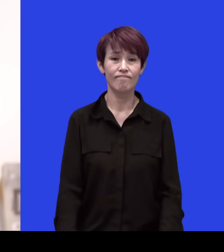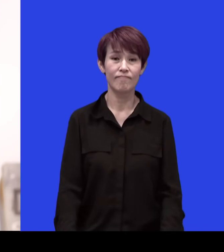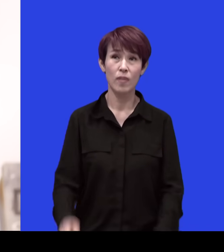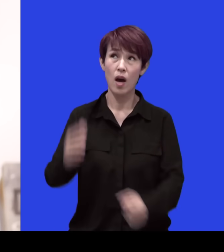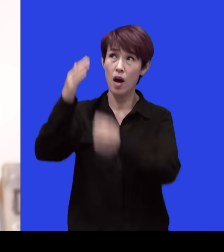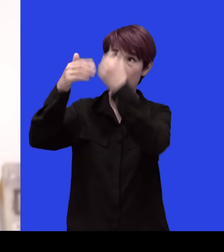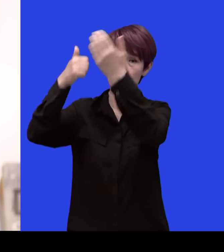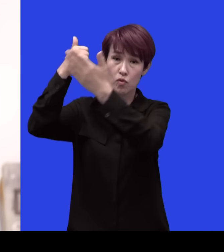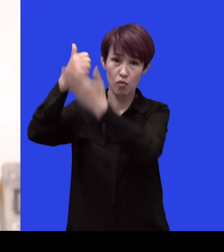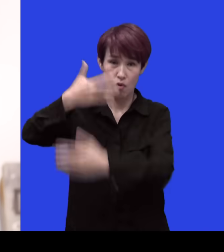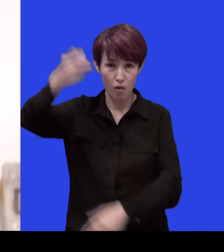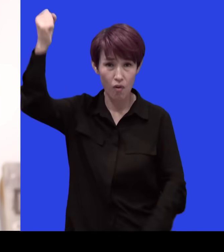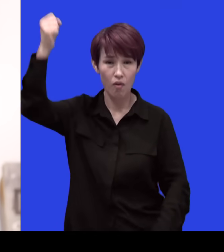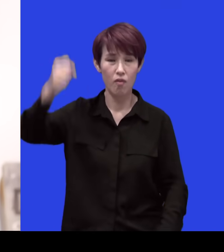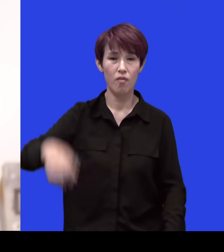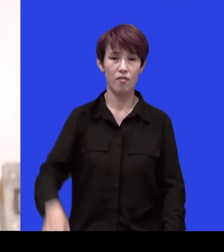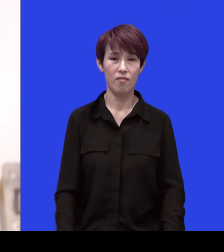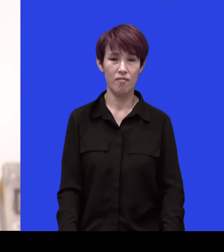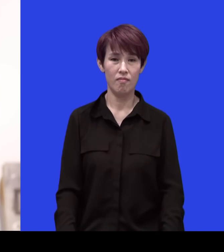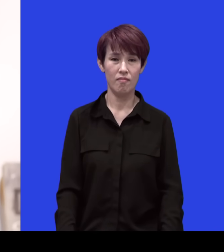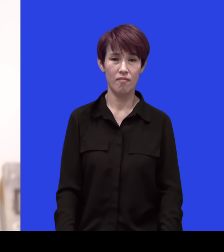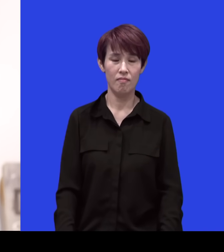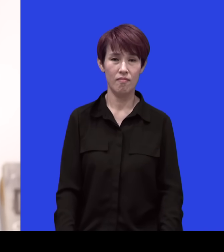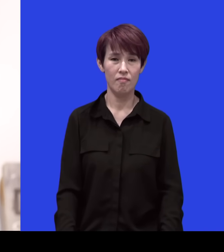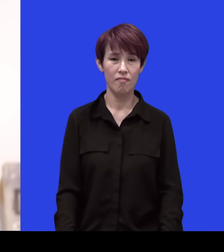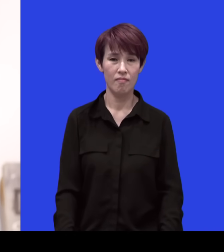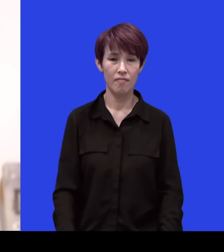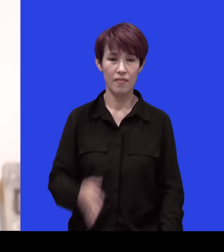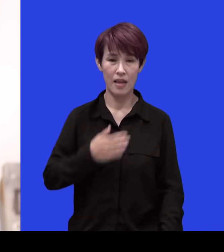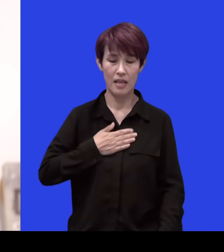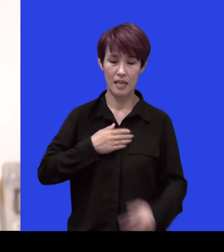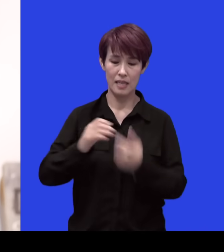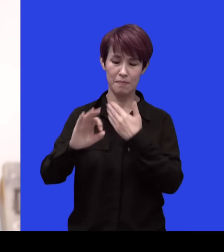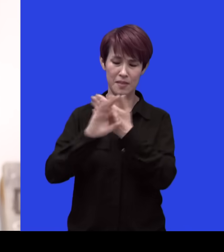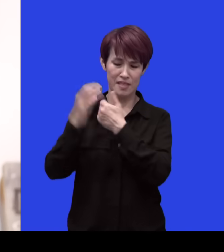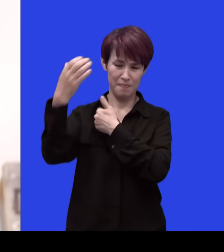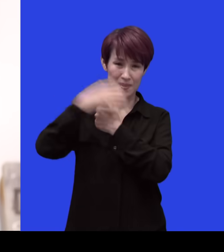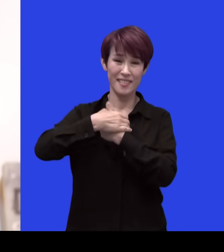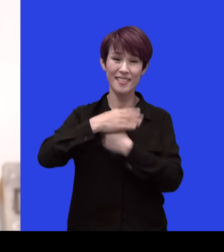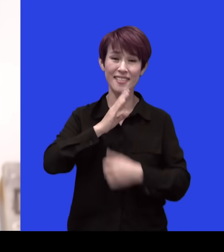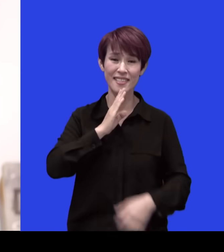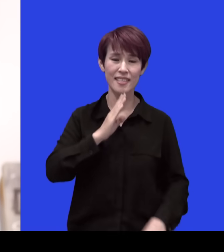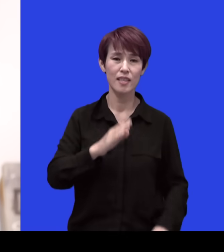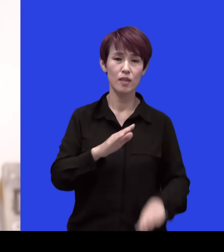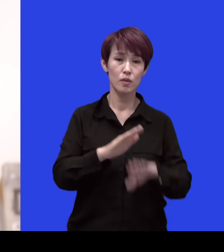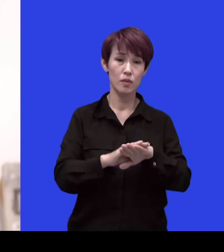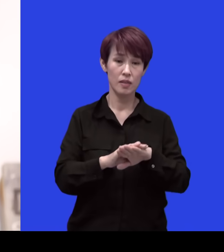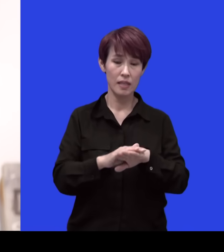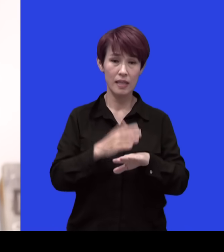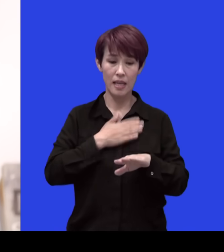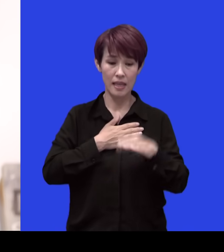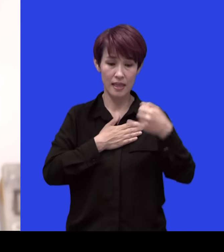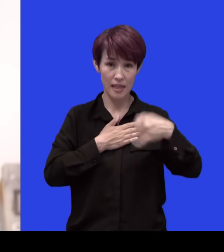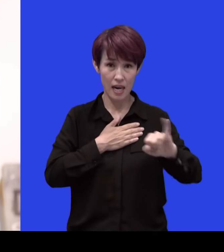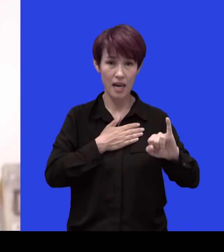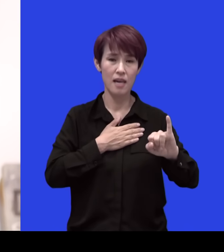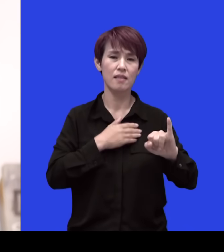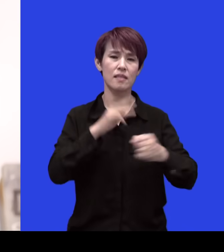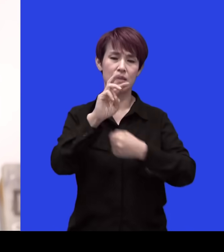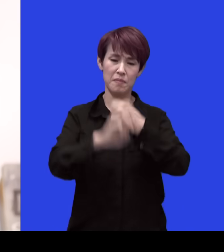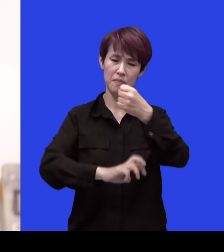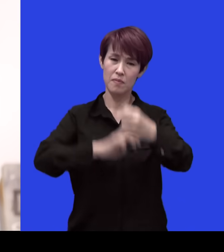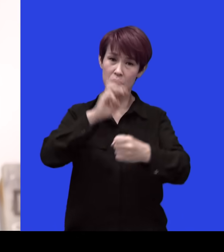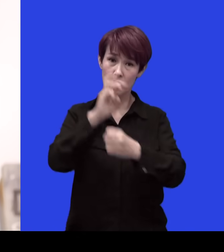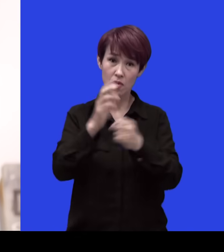하나님 거잖아. 나한테 잠깐 맡긴 거지. 우리 큰딸도 그냥 30년 안 되게 하나님에게